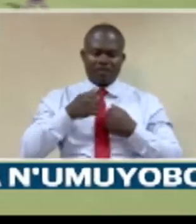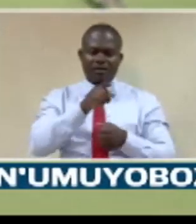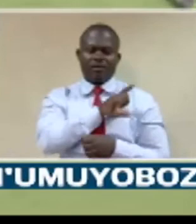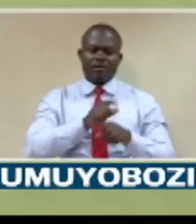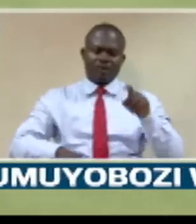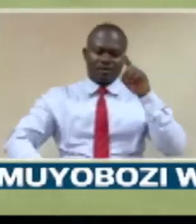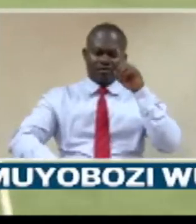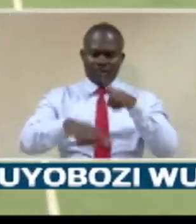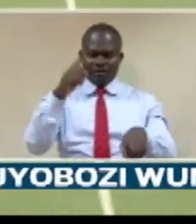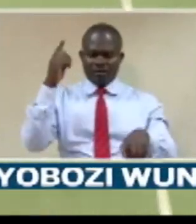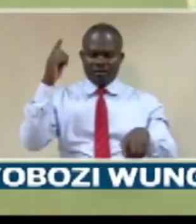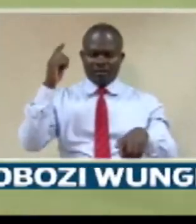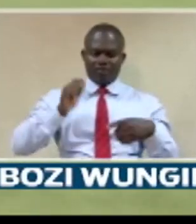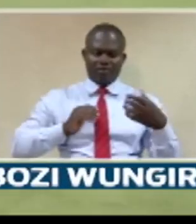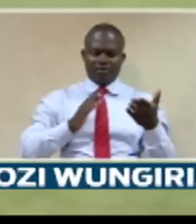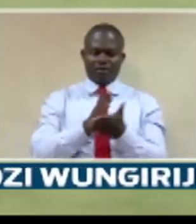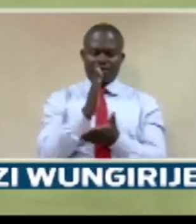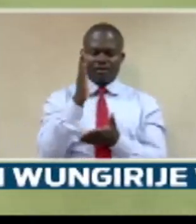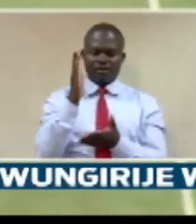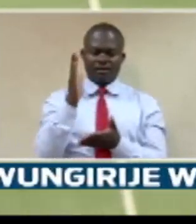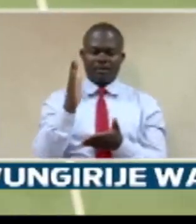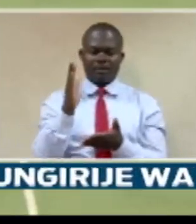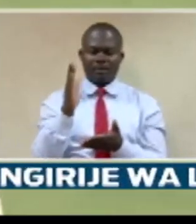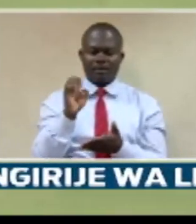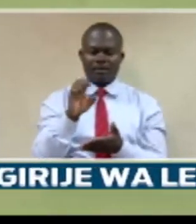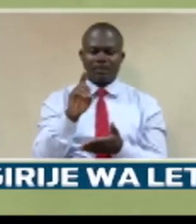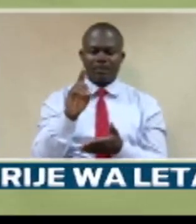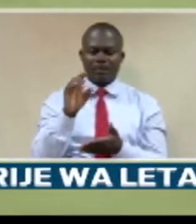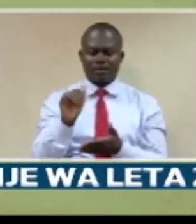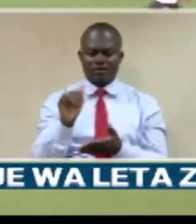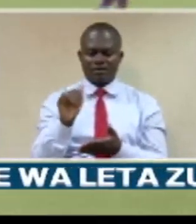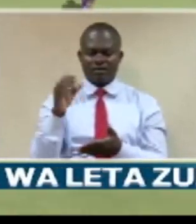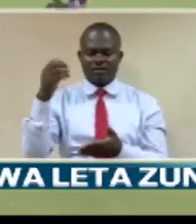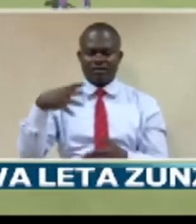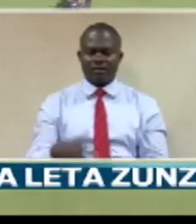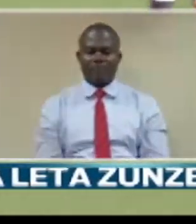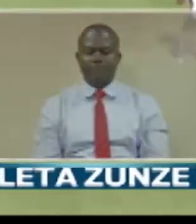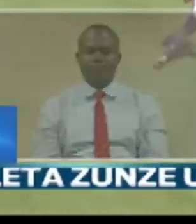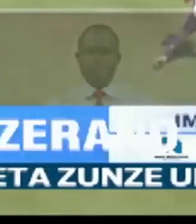yo kwegukana uburenganzira. Edi Sabiti, i Kigali.